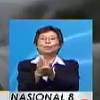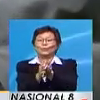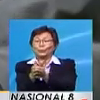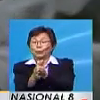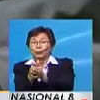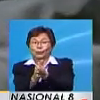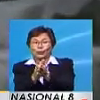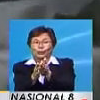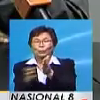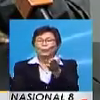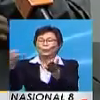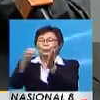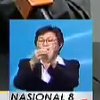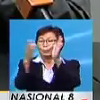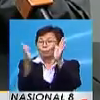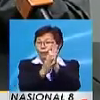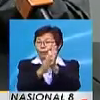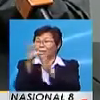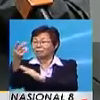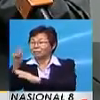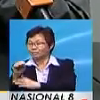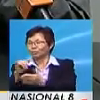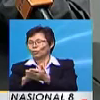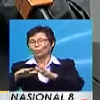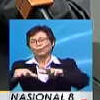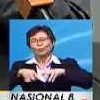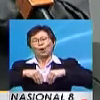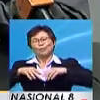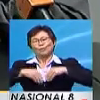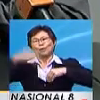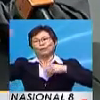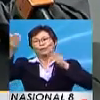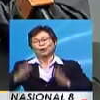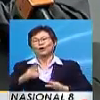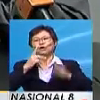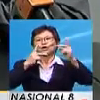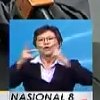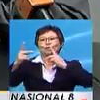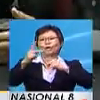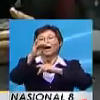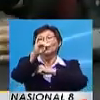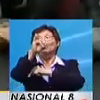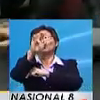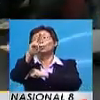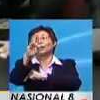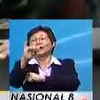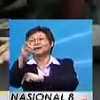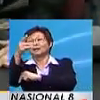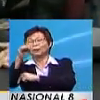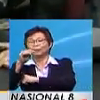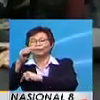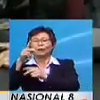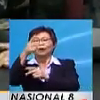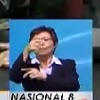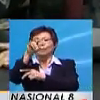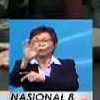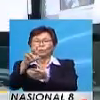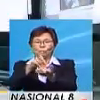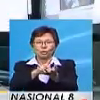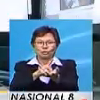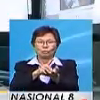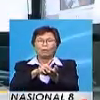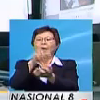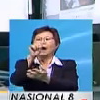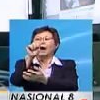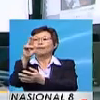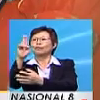yang direncanakan RTM ini juga disambut baik pensyarah komunikasi Universiti teknologi Mara uitm profesor Dr Darussalam Abu